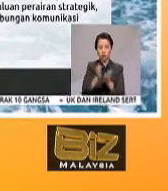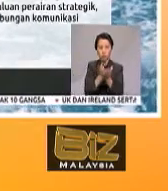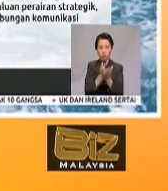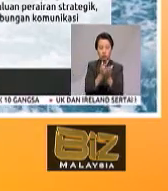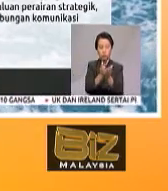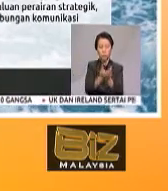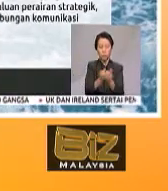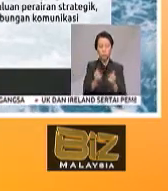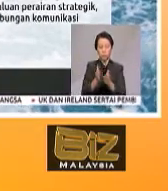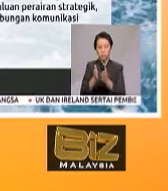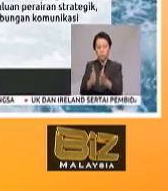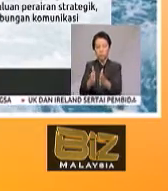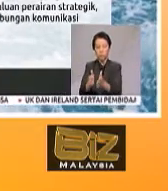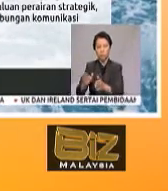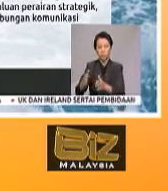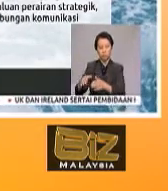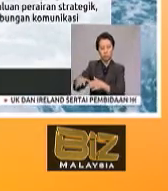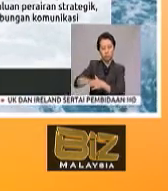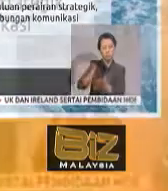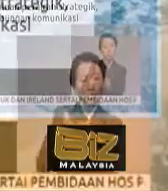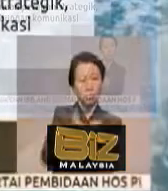Malaysia, geopolitik